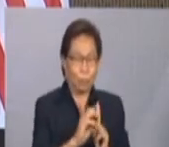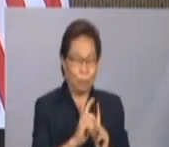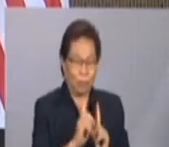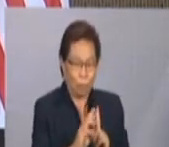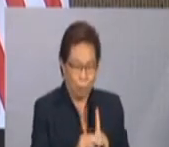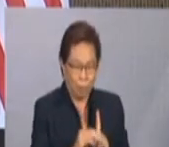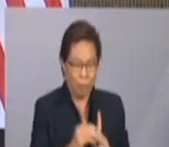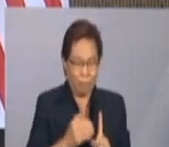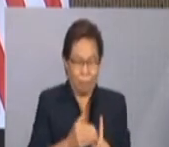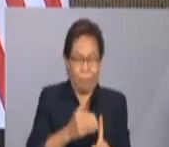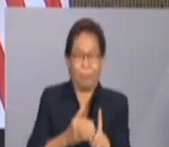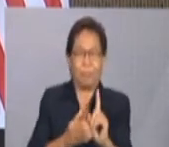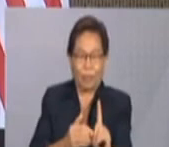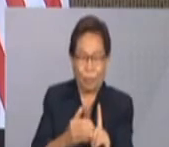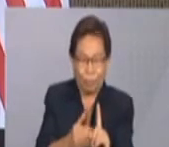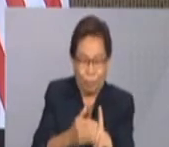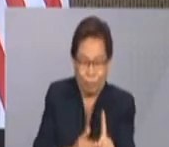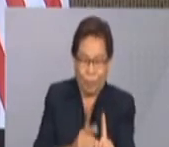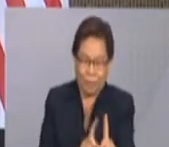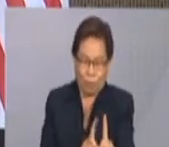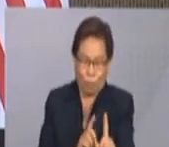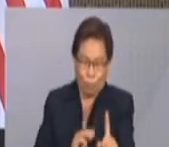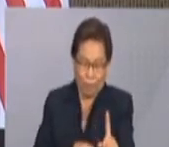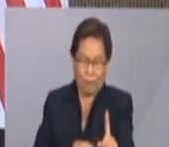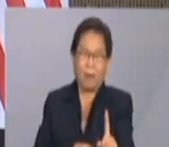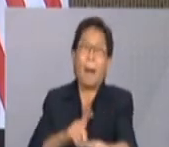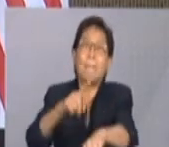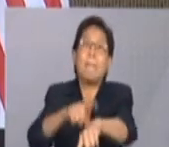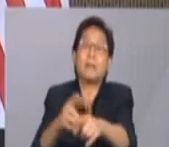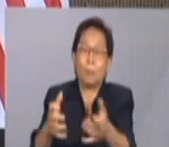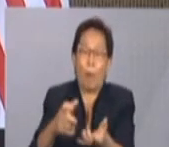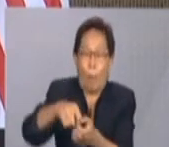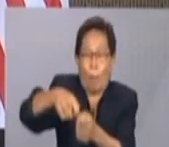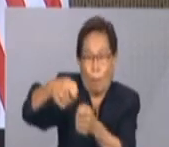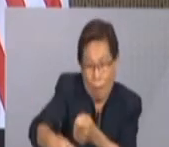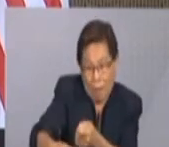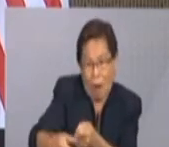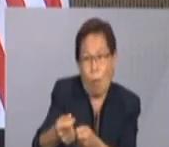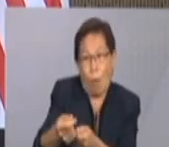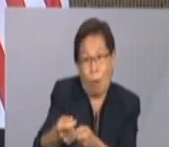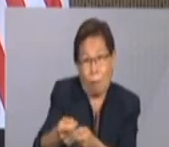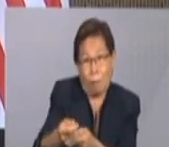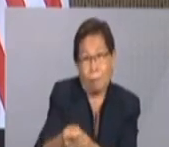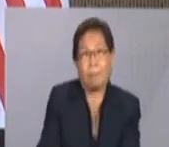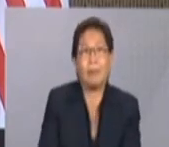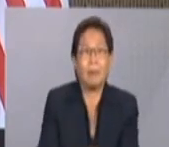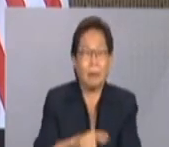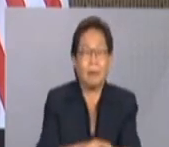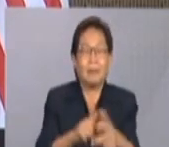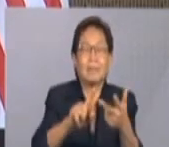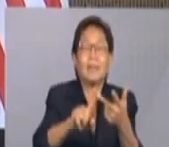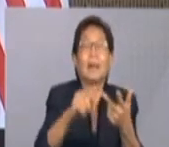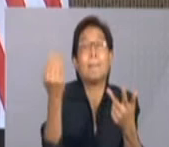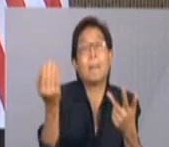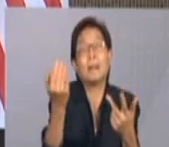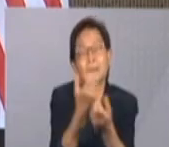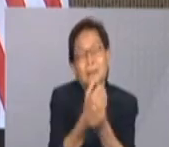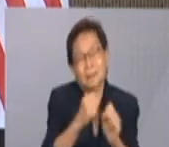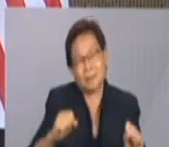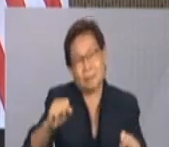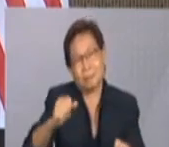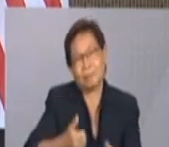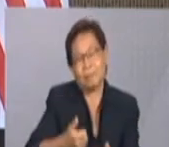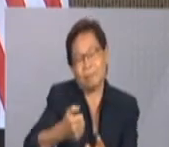belakang pelanggannya lain ketika mereka hendak membuat bayaran ketiganya sebagaimana biasa sediakanlah